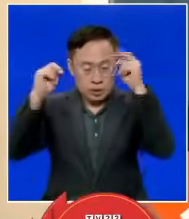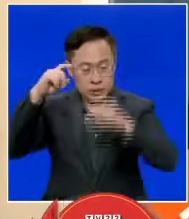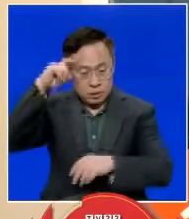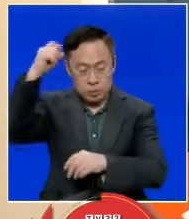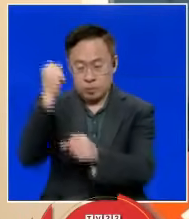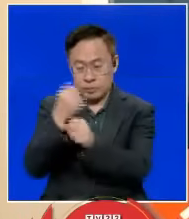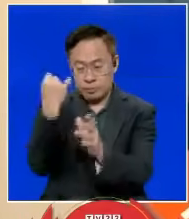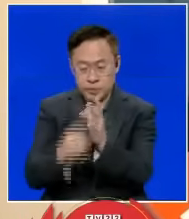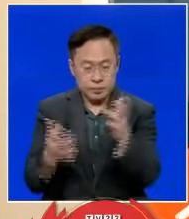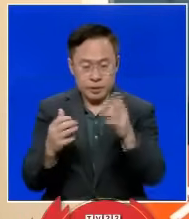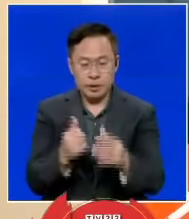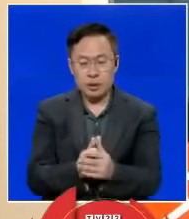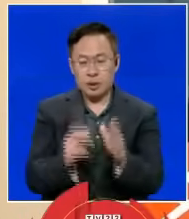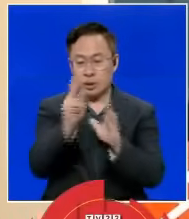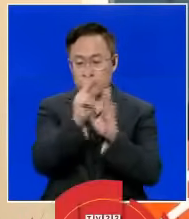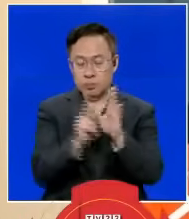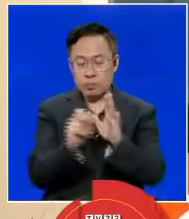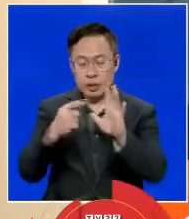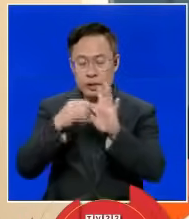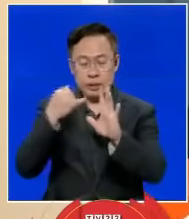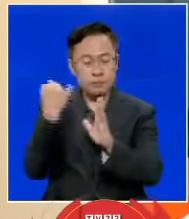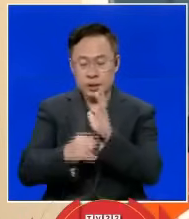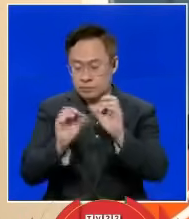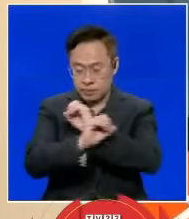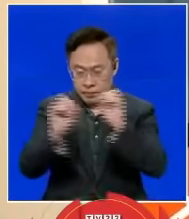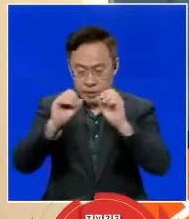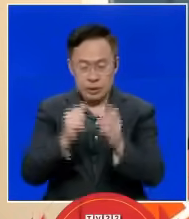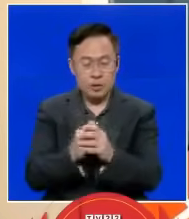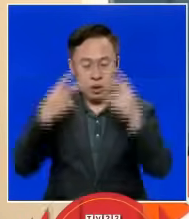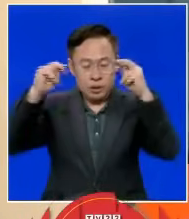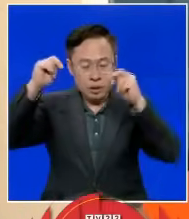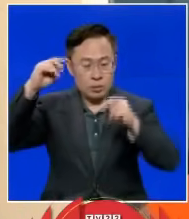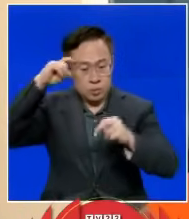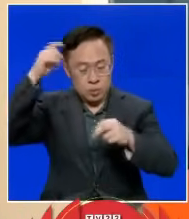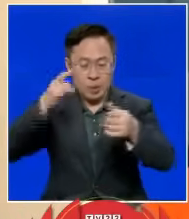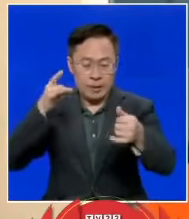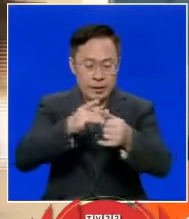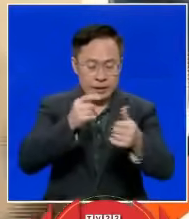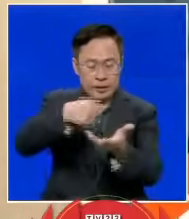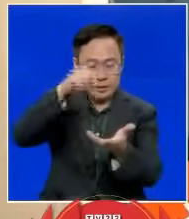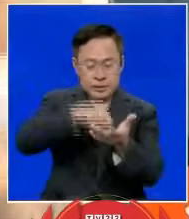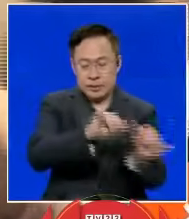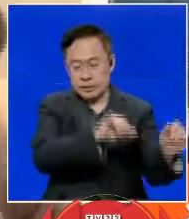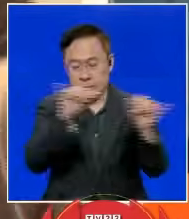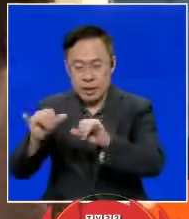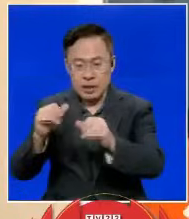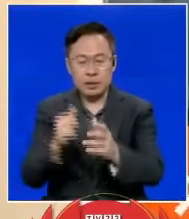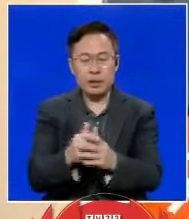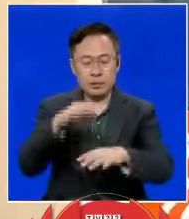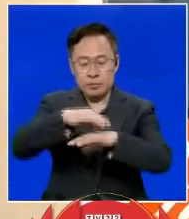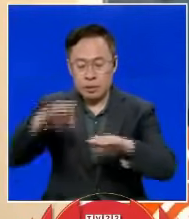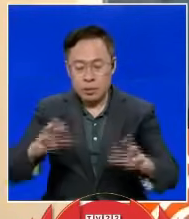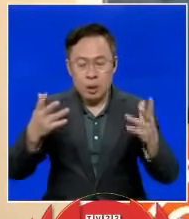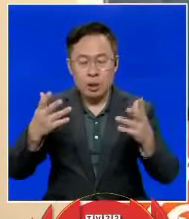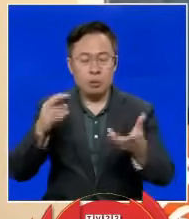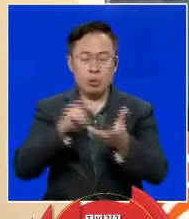ล้วเรื่องคดีอาญาท่านไม่ได้แกล้งนะพอถามบอกว่ามีเหตุผลมีแรงจูงใจอะไรที่นายกจะไปแกล้งใครถือว่าเป็น